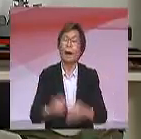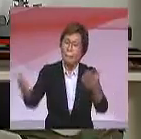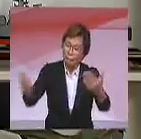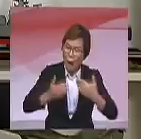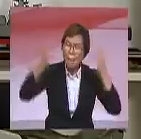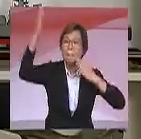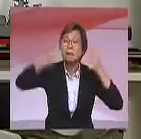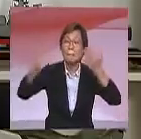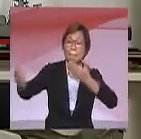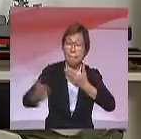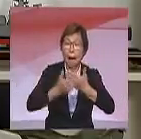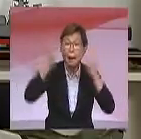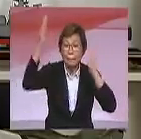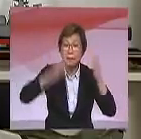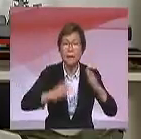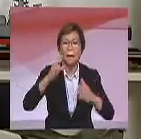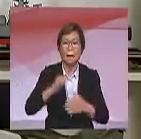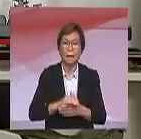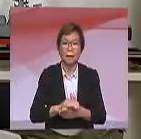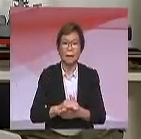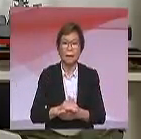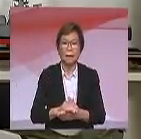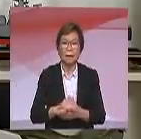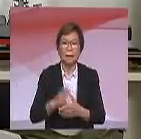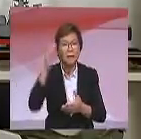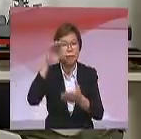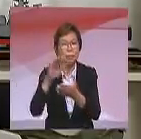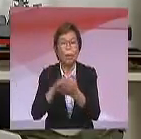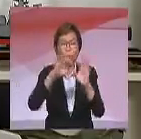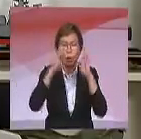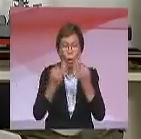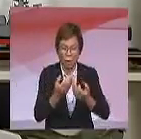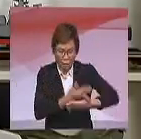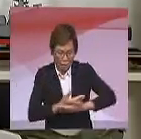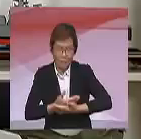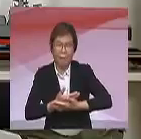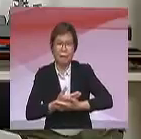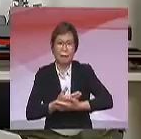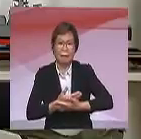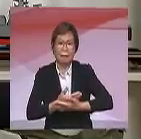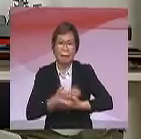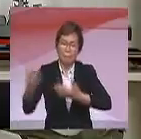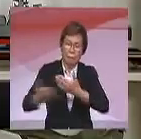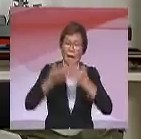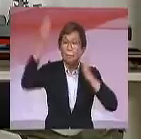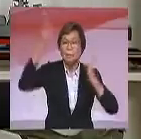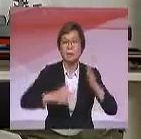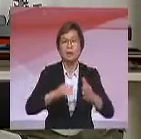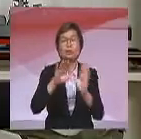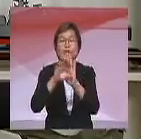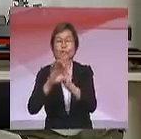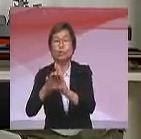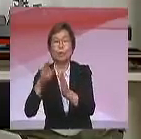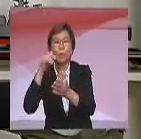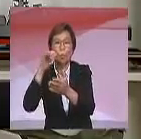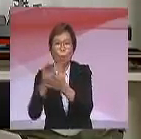Malaysia pasangan mereka ataupun keluarga mereka, anak-anak mereka. Katakan isteri